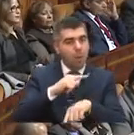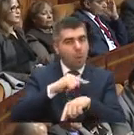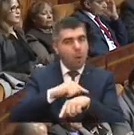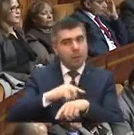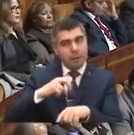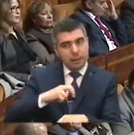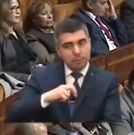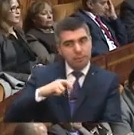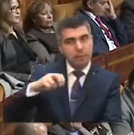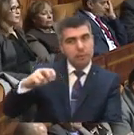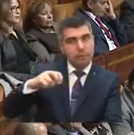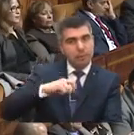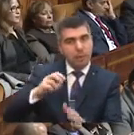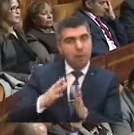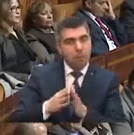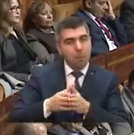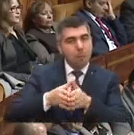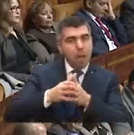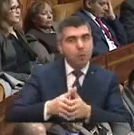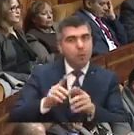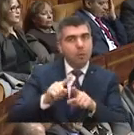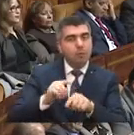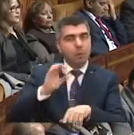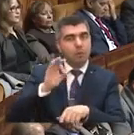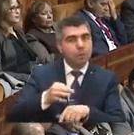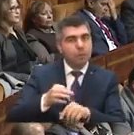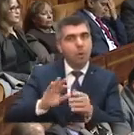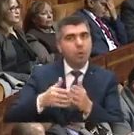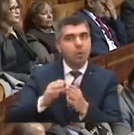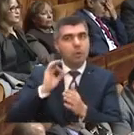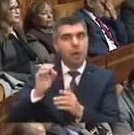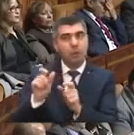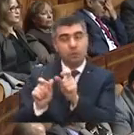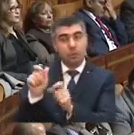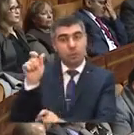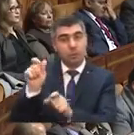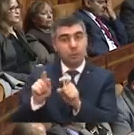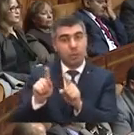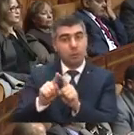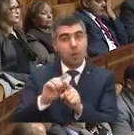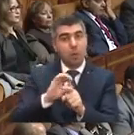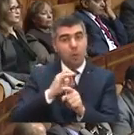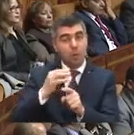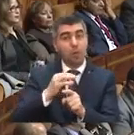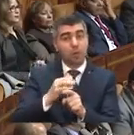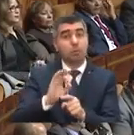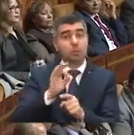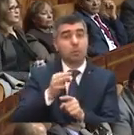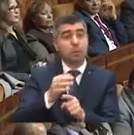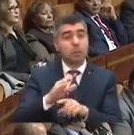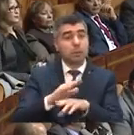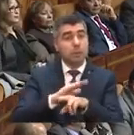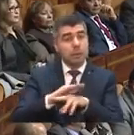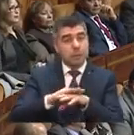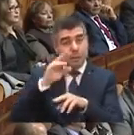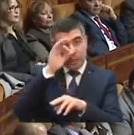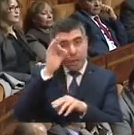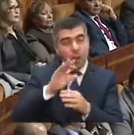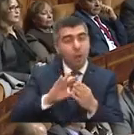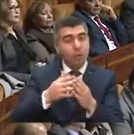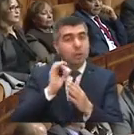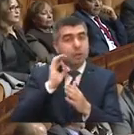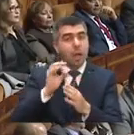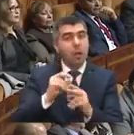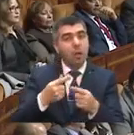السفن بشكل متوازي بين الموانئ، حفاظا على مصالح الزبناء الذين يضعوا ثقة كبيرة في السياسة التعاونية بين الموانئ، لكي لا